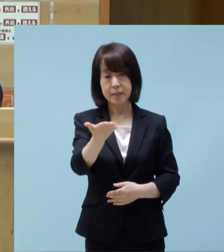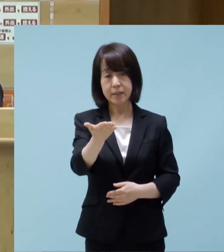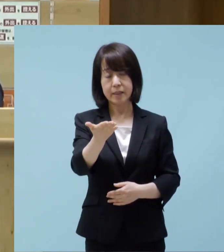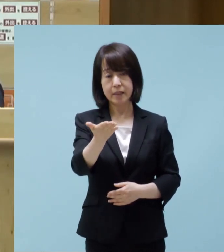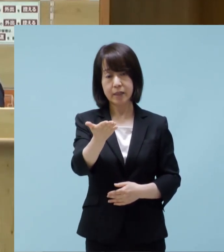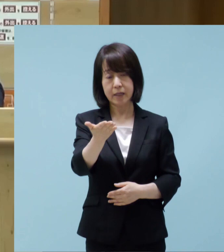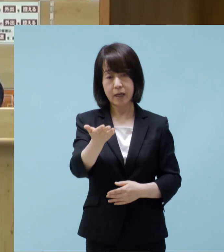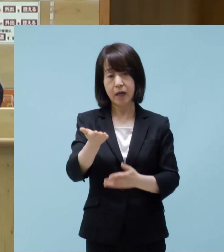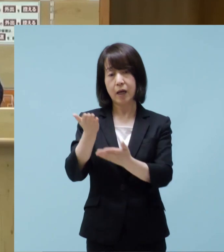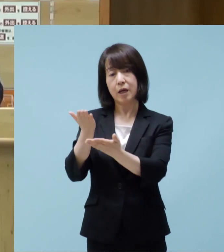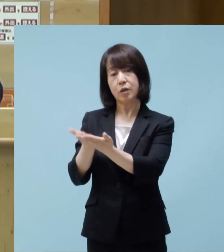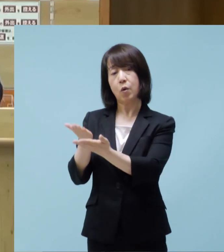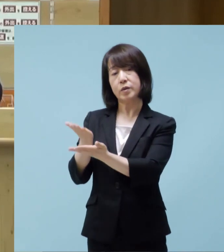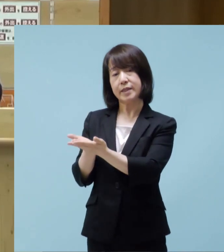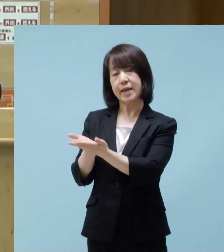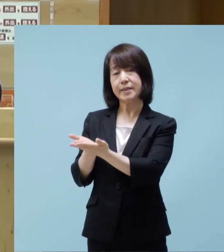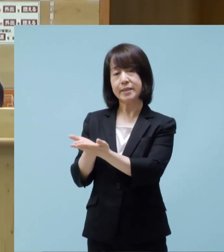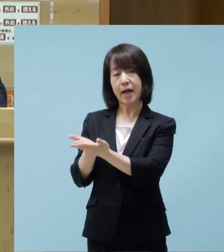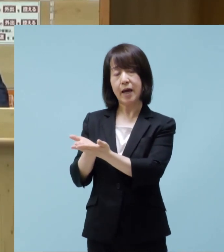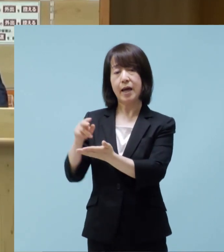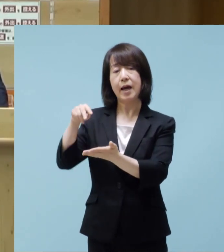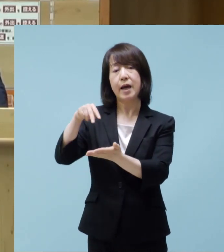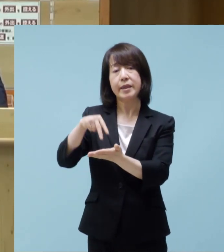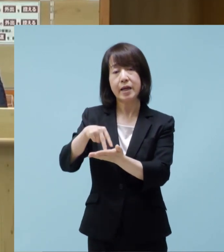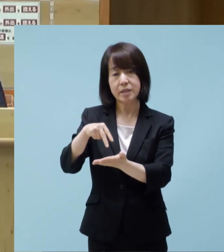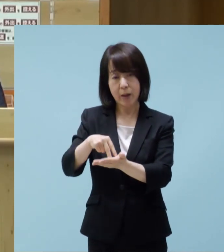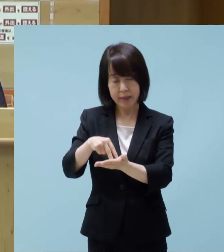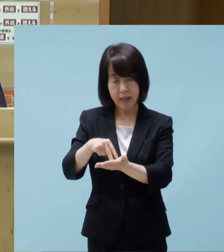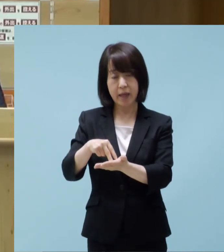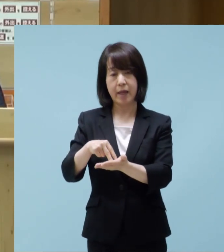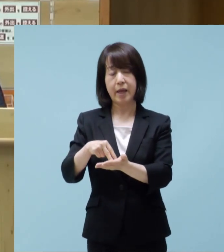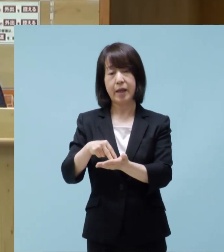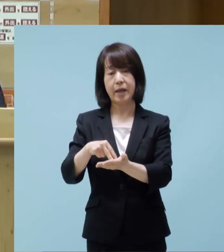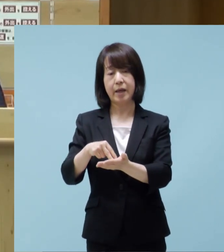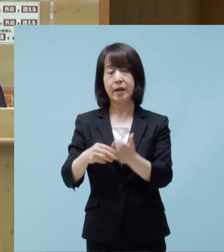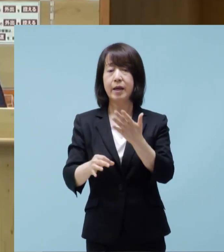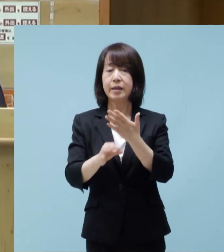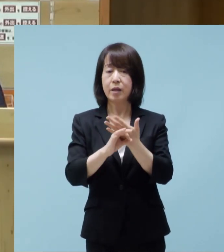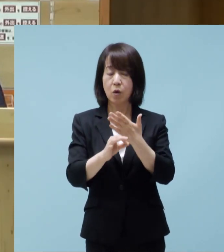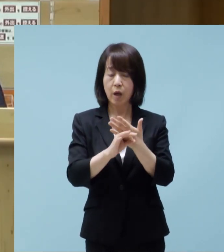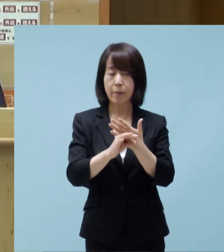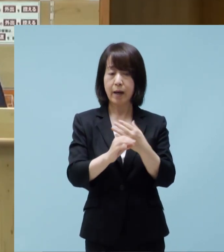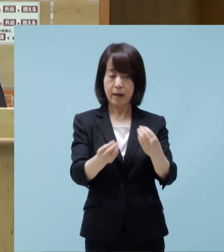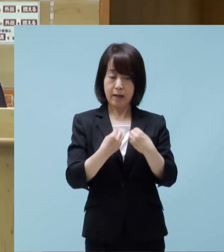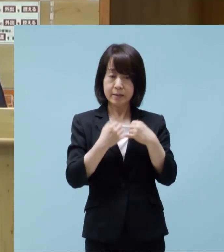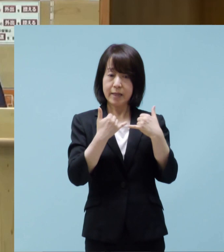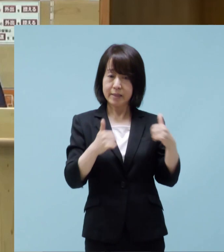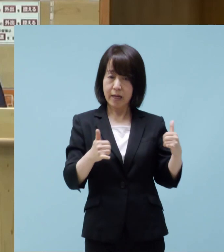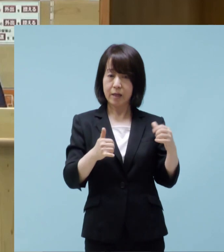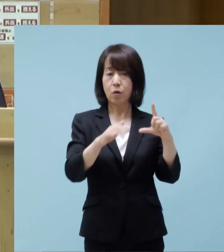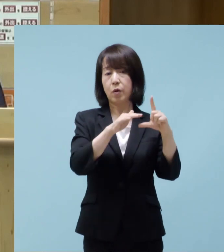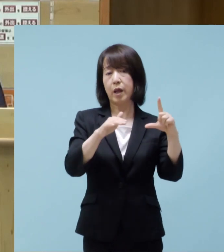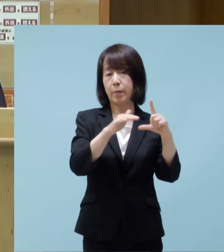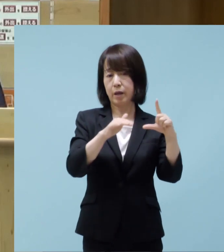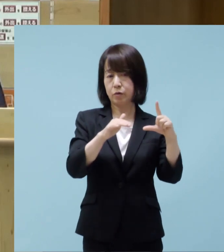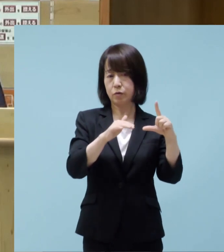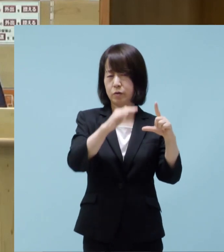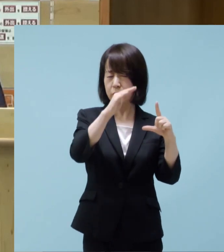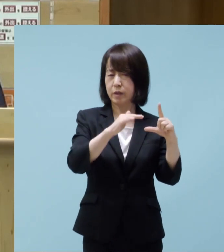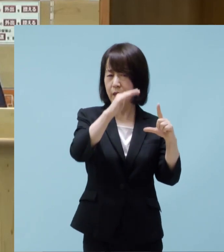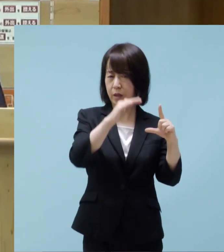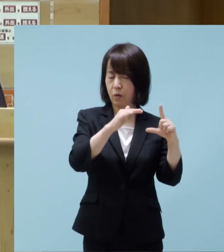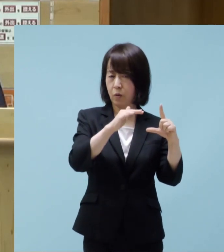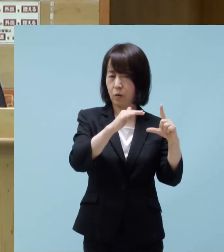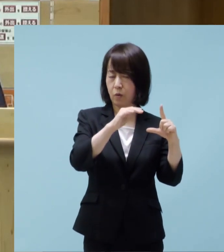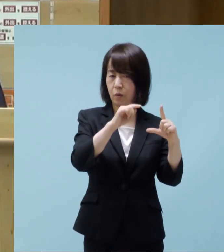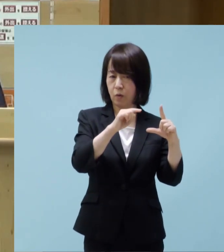要請した人として、その、これぐらいの、例えば感染者のステージであれば、これぐらい厳格にしてほしいですとか、そ